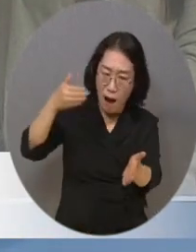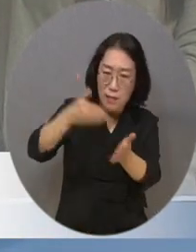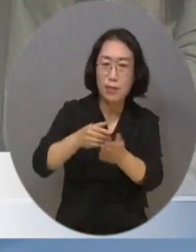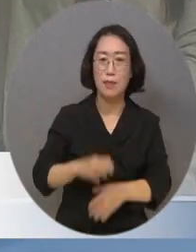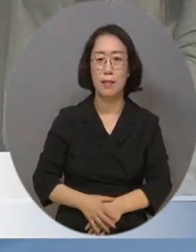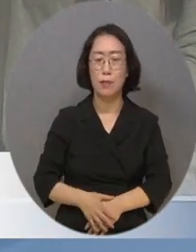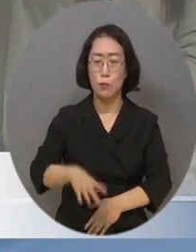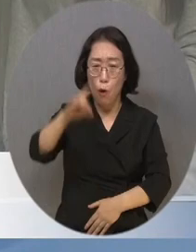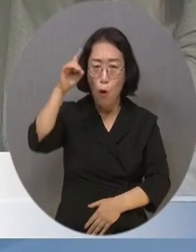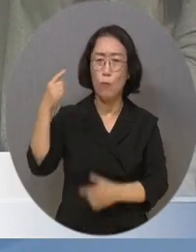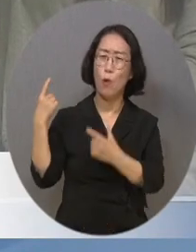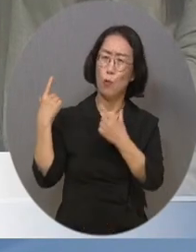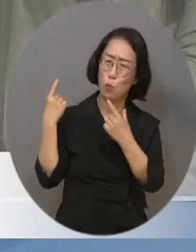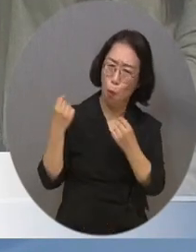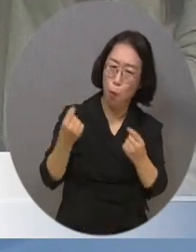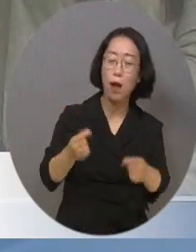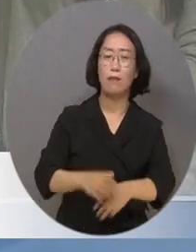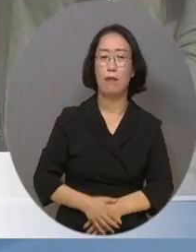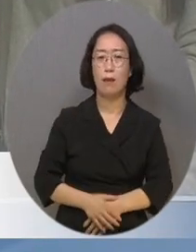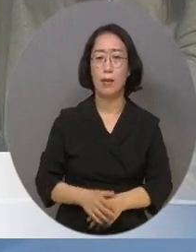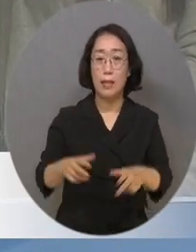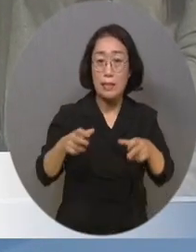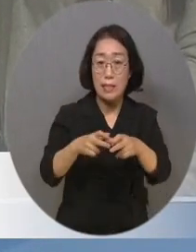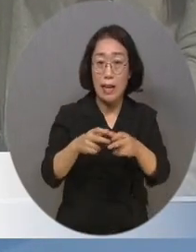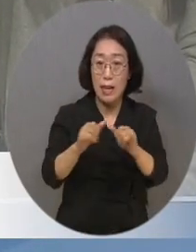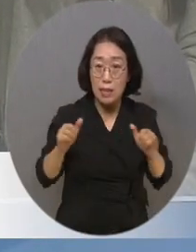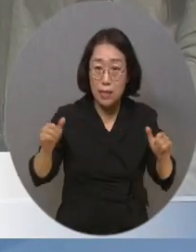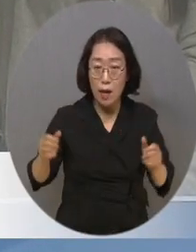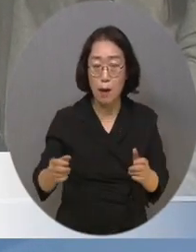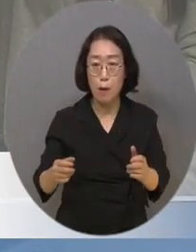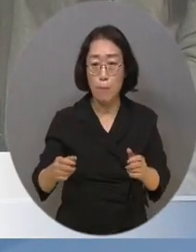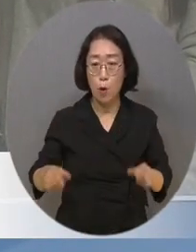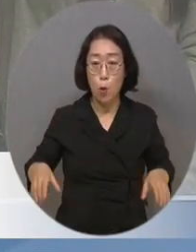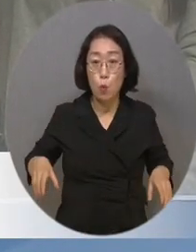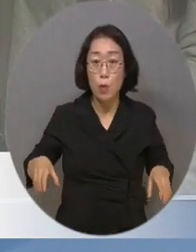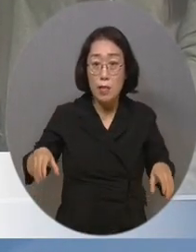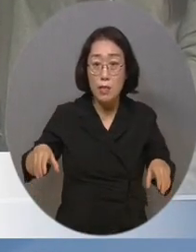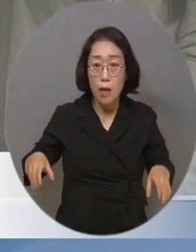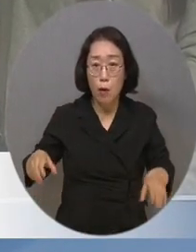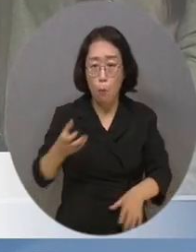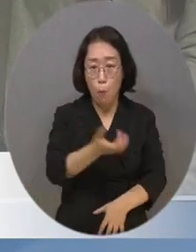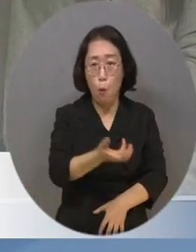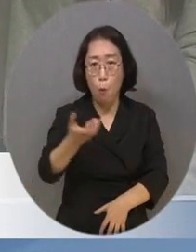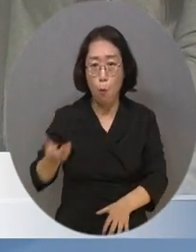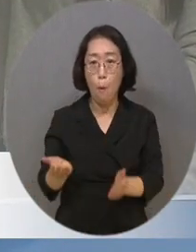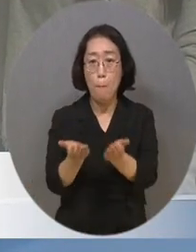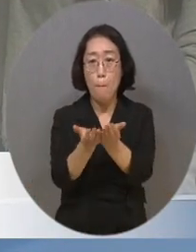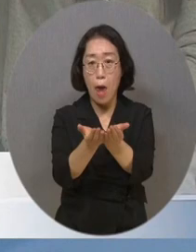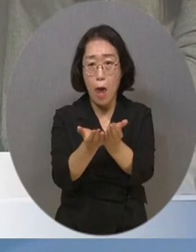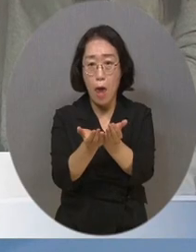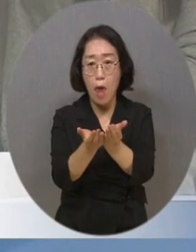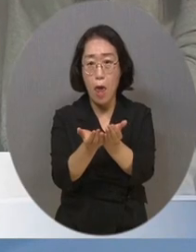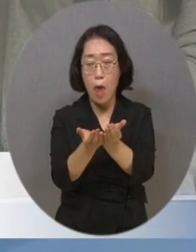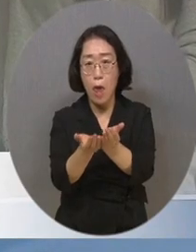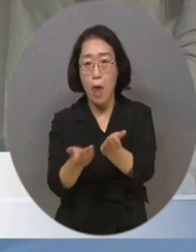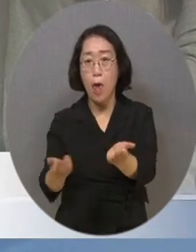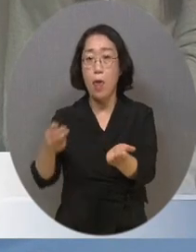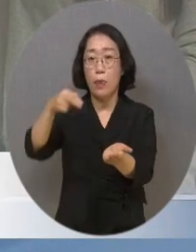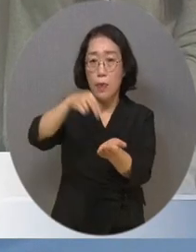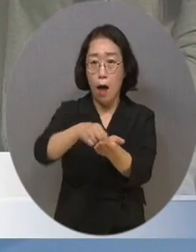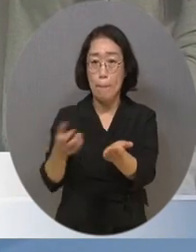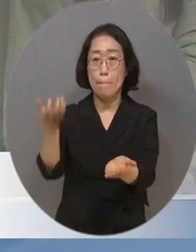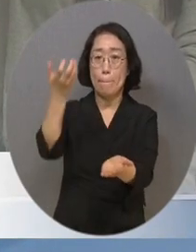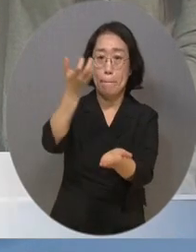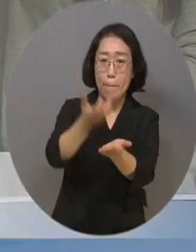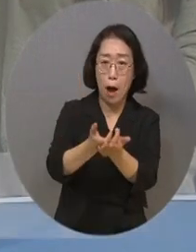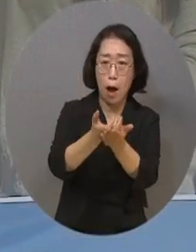그 처음과 다름없이 장애인들은 휠체어를 탄 사람들은 선박에 몸을 싣고 여행지로